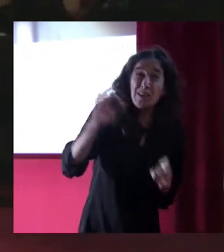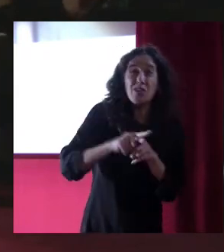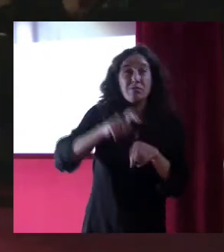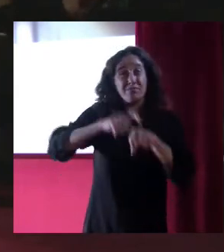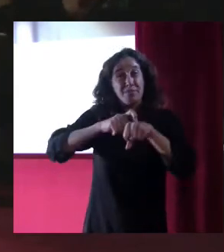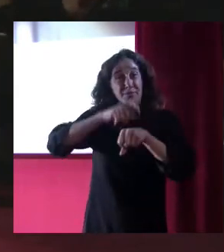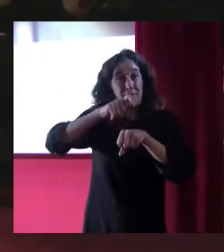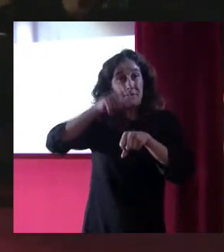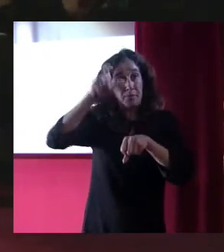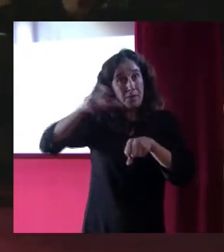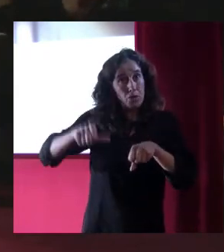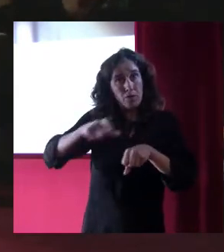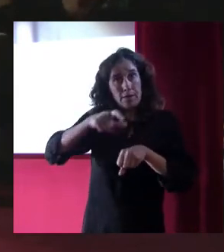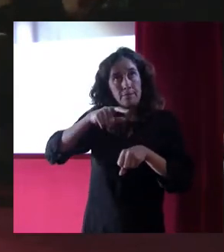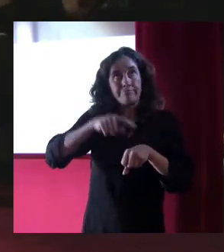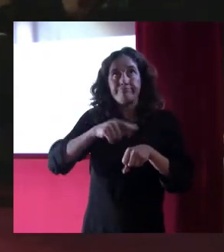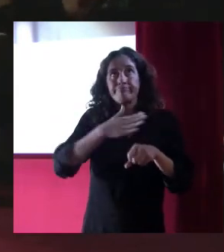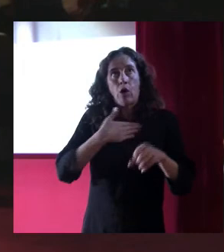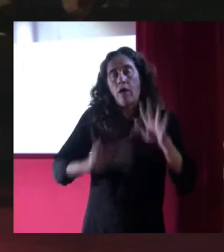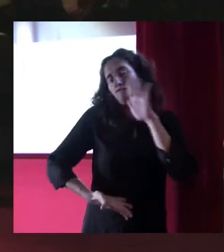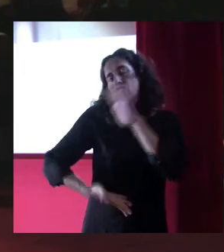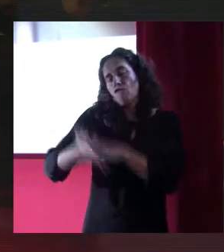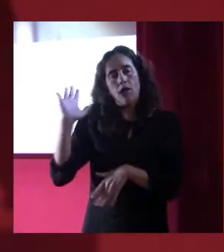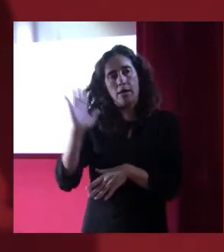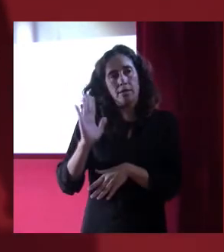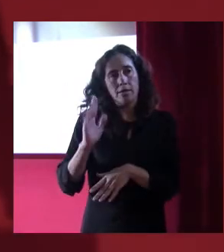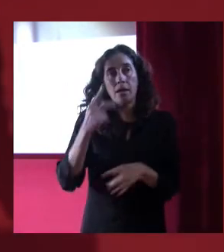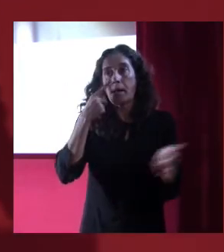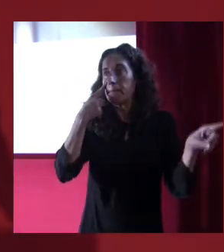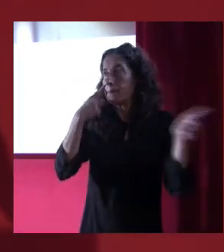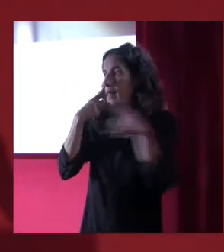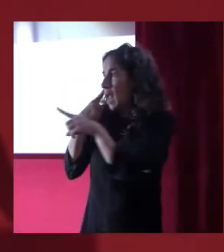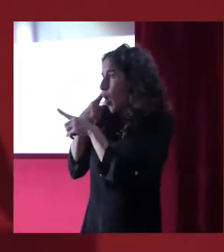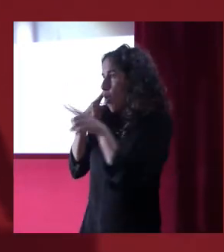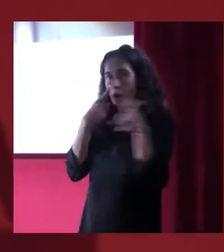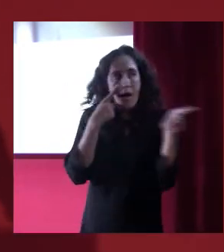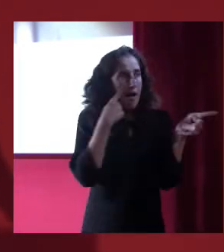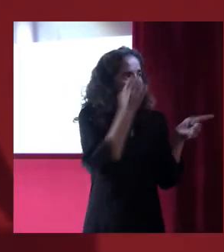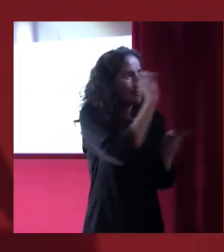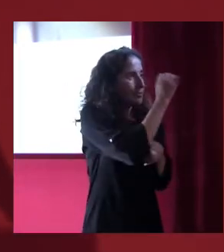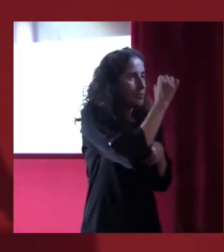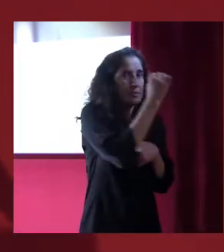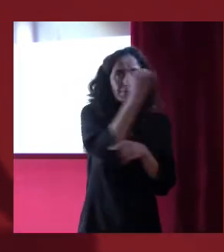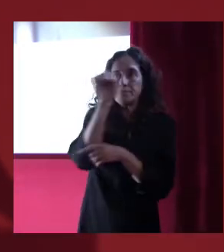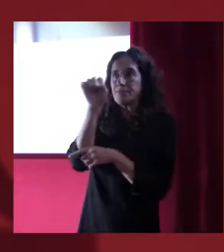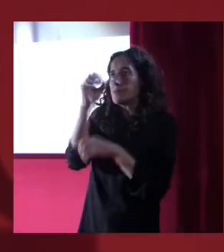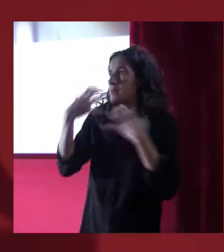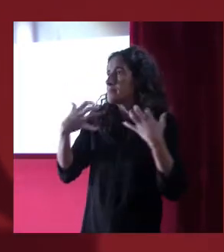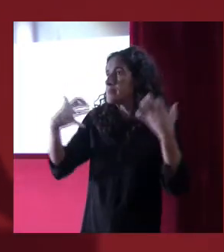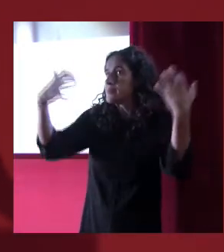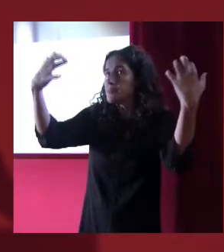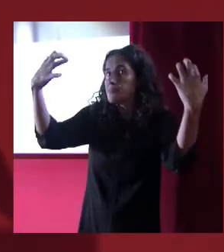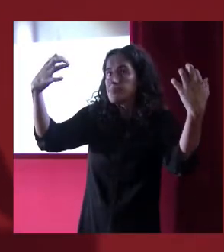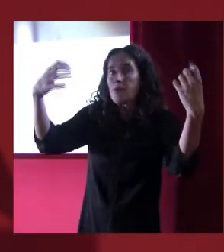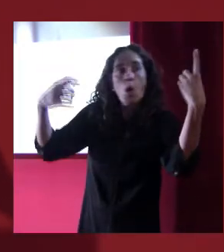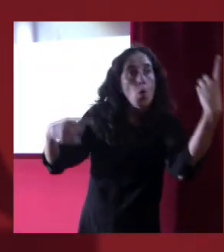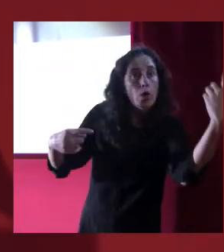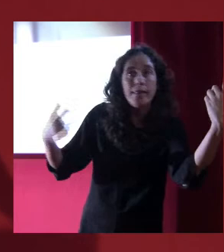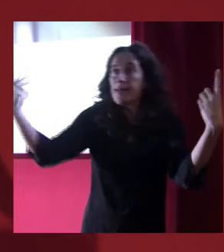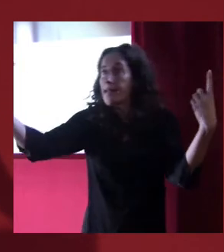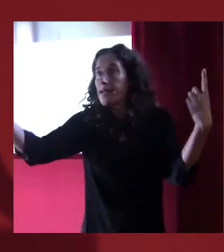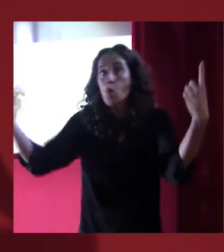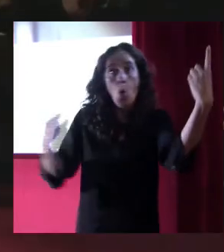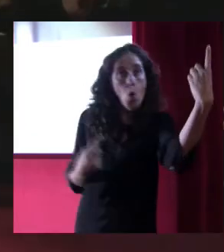barcelonines vol deixar la ciutat. Mireu al vostre costat. Mireu-nos a la gent d'aquesta sala. 1 de cada 3